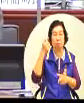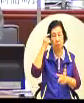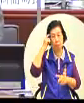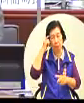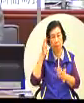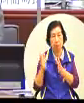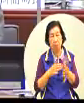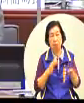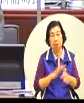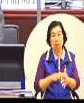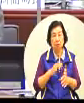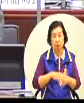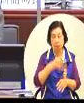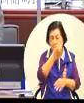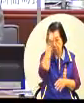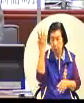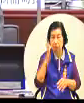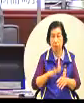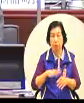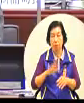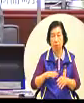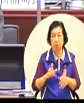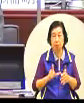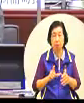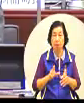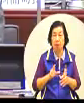当然有很多的时候我们都是